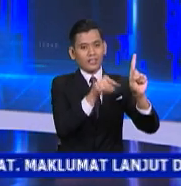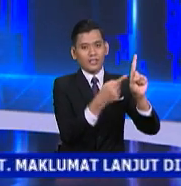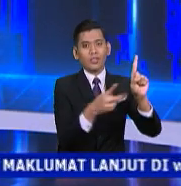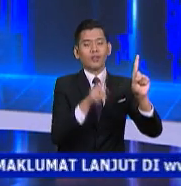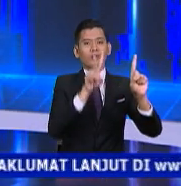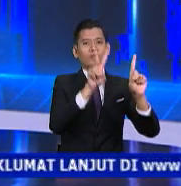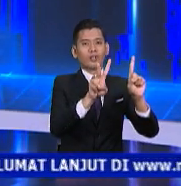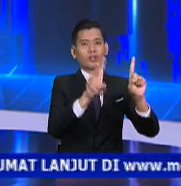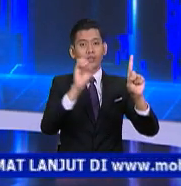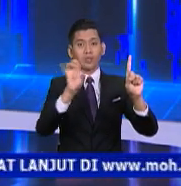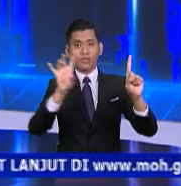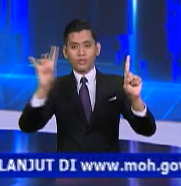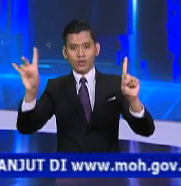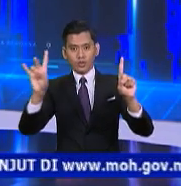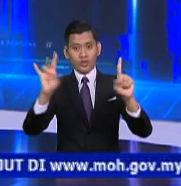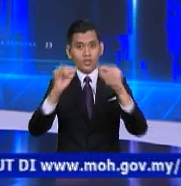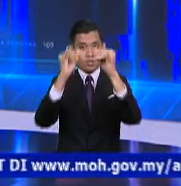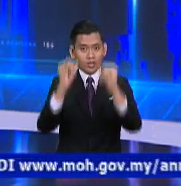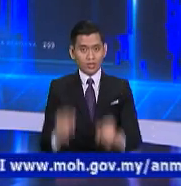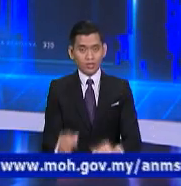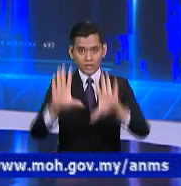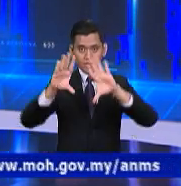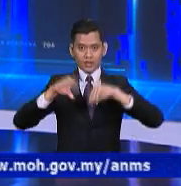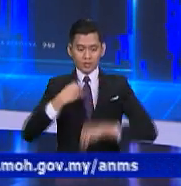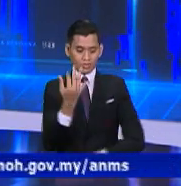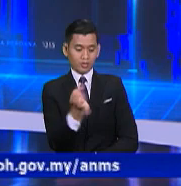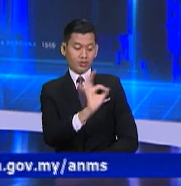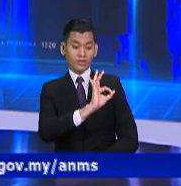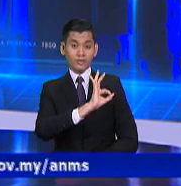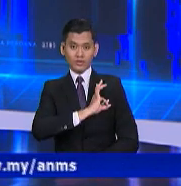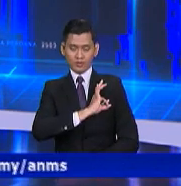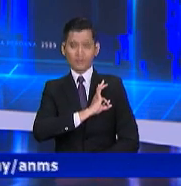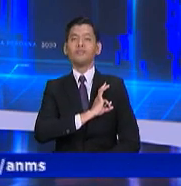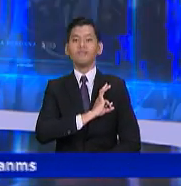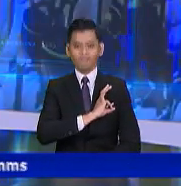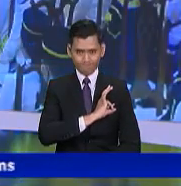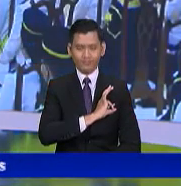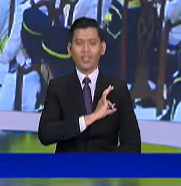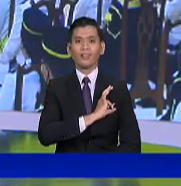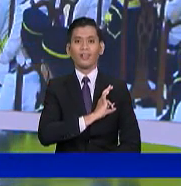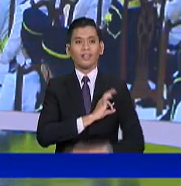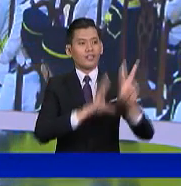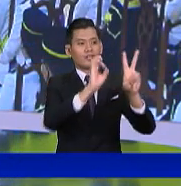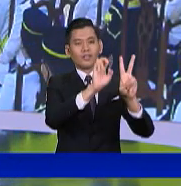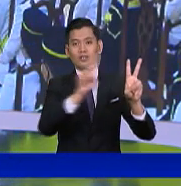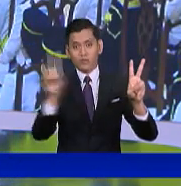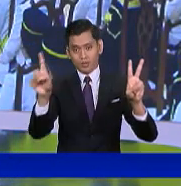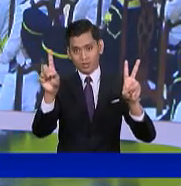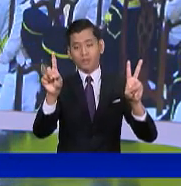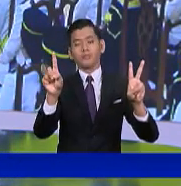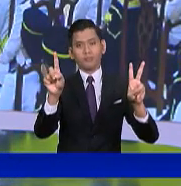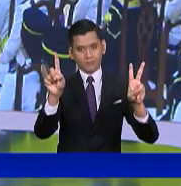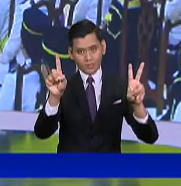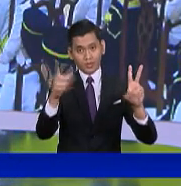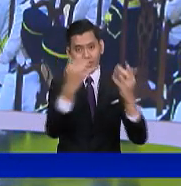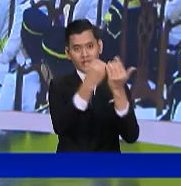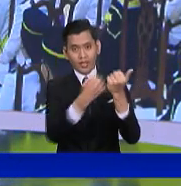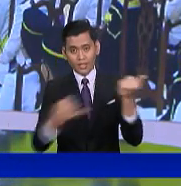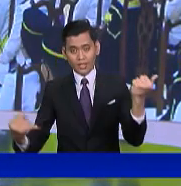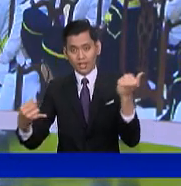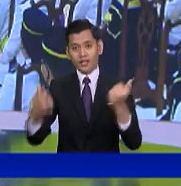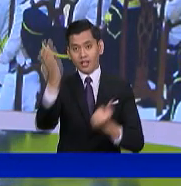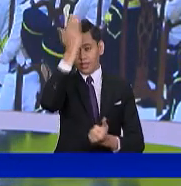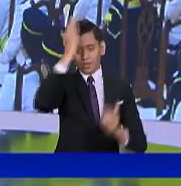1,207 individu menerima darjah kebesaran bintang dan pingat persekutuan 2021 sempena hari keputeraan rasmi yang di-Pertuan